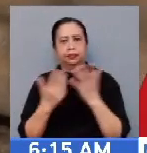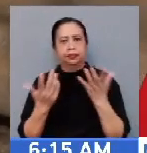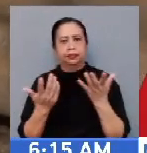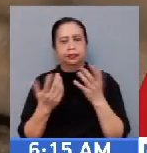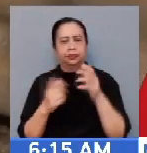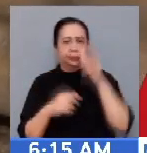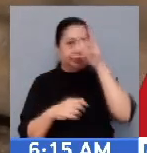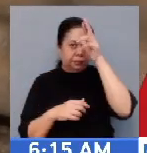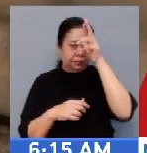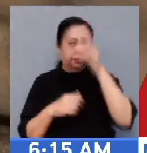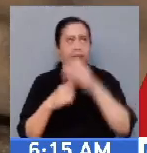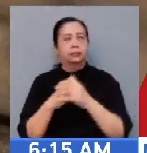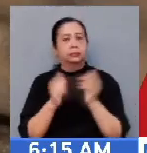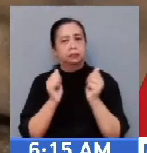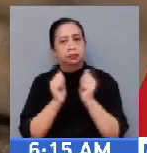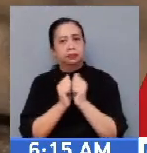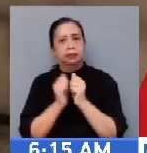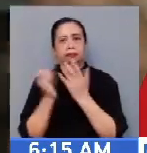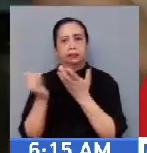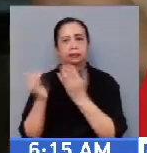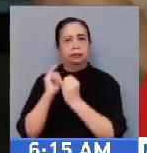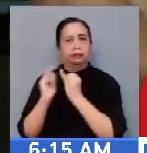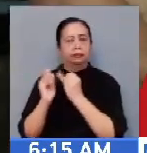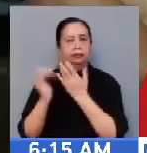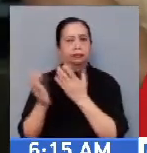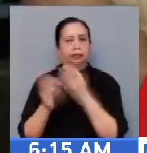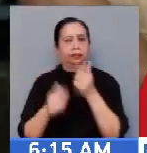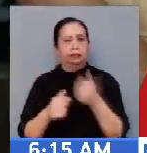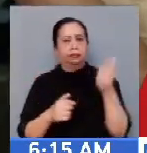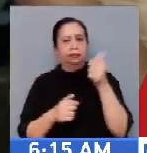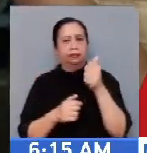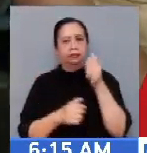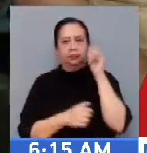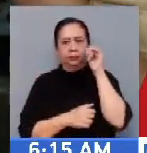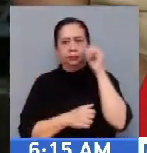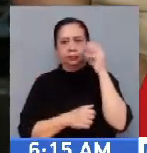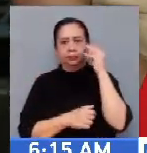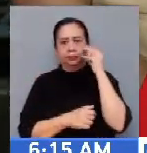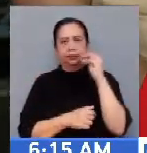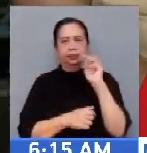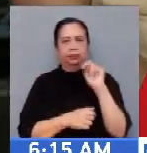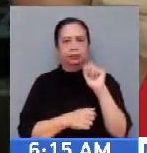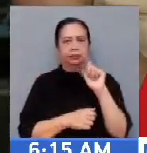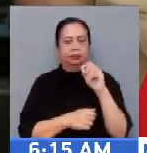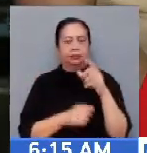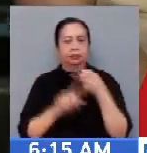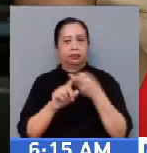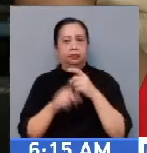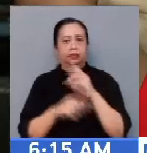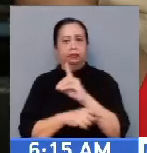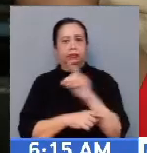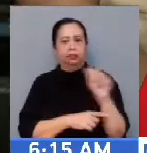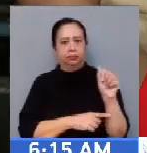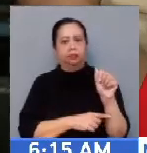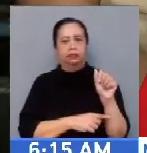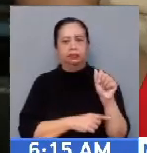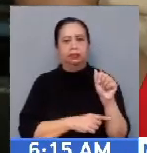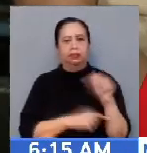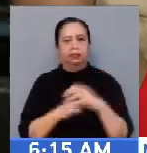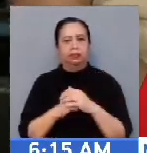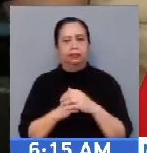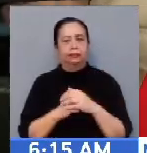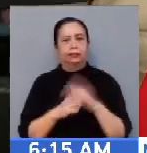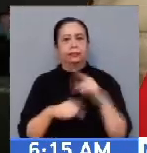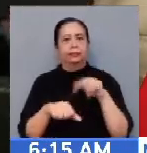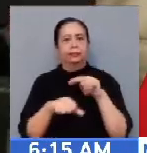At makakasama ho natin si Director Yuni Colt Manalo ng Department of Agriculture, National Capital